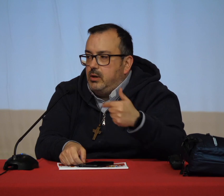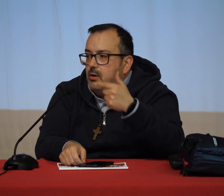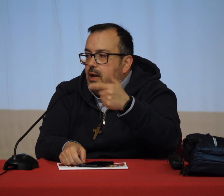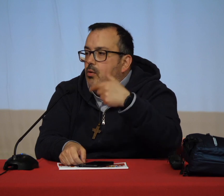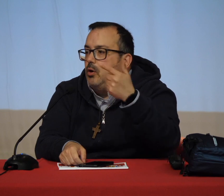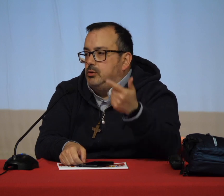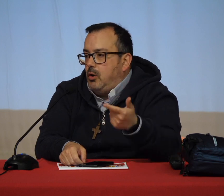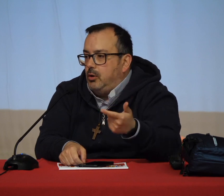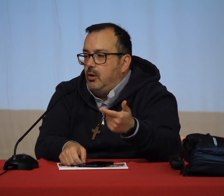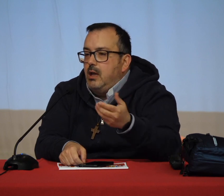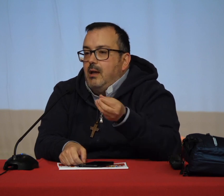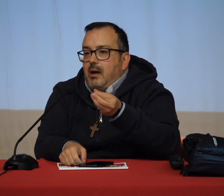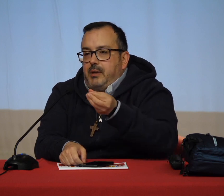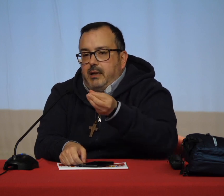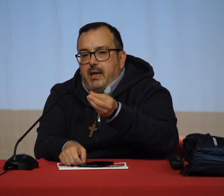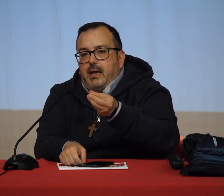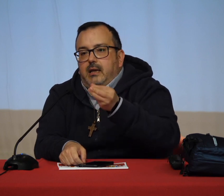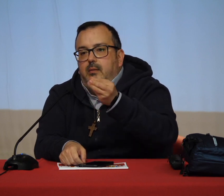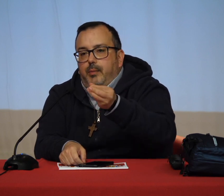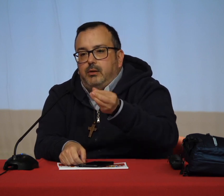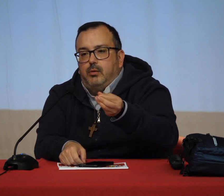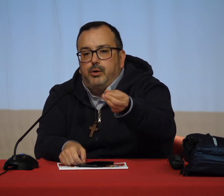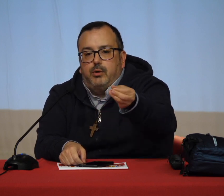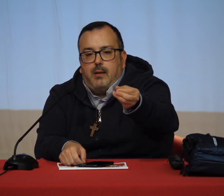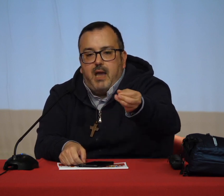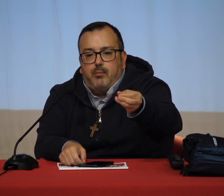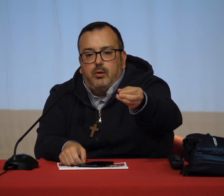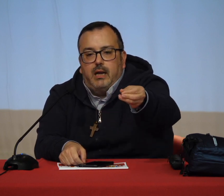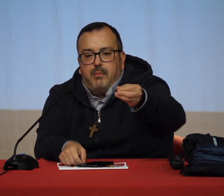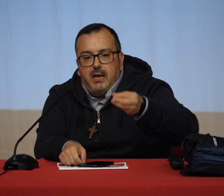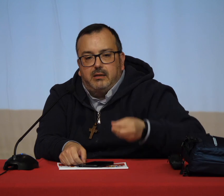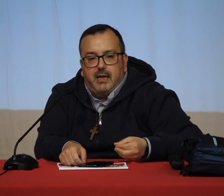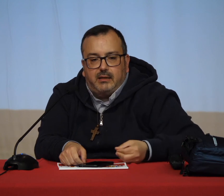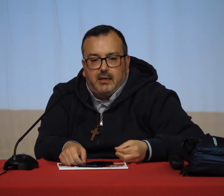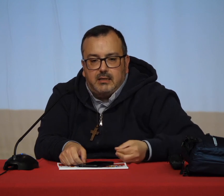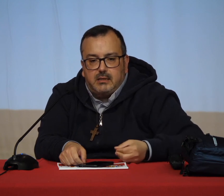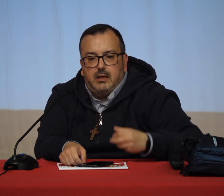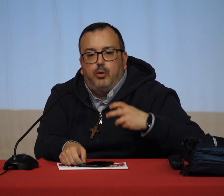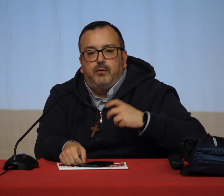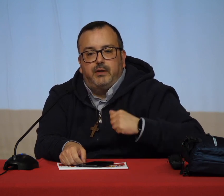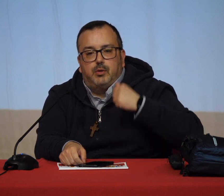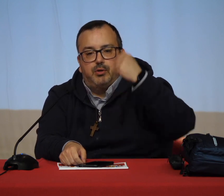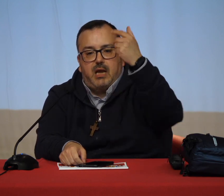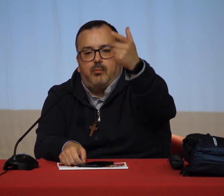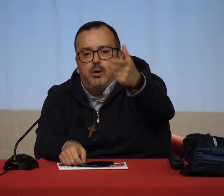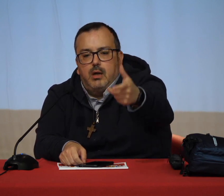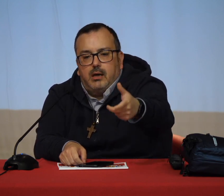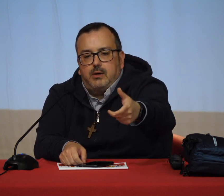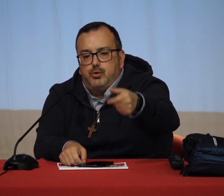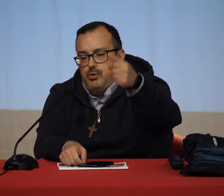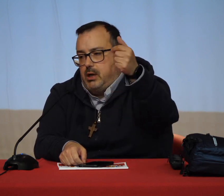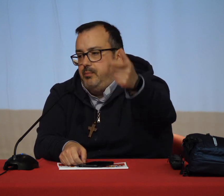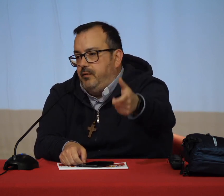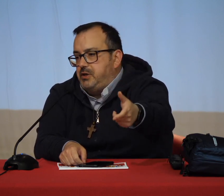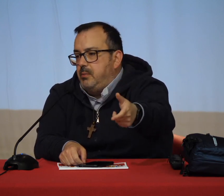Attenzione Non è un controllo ma perché nel momento in cui noi abbiamo le mail dei catechisti come ufficio possiamo